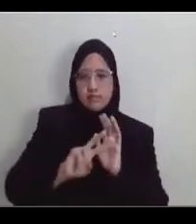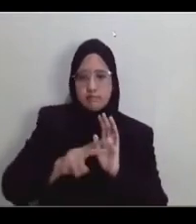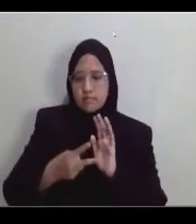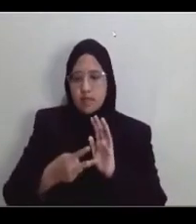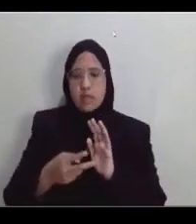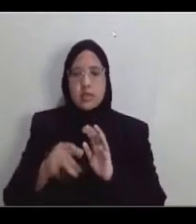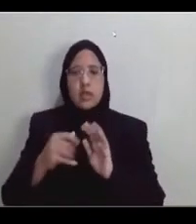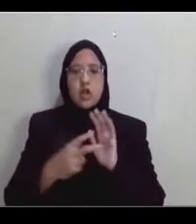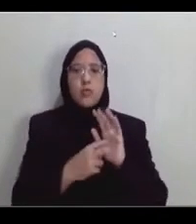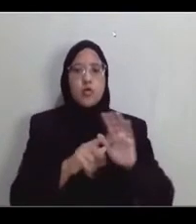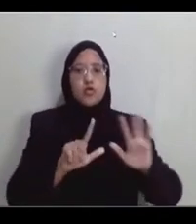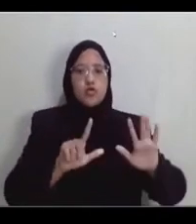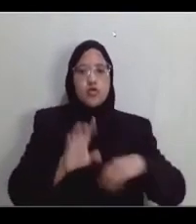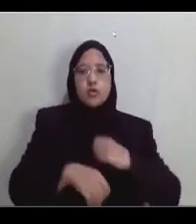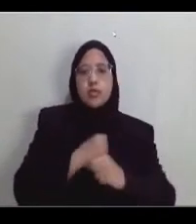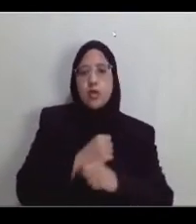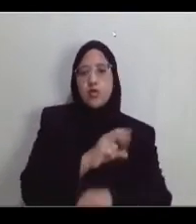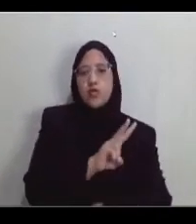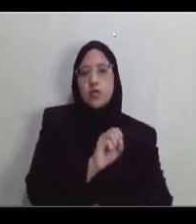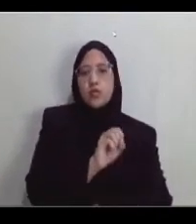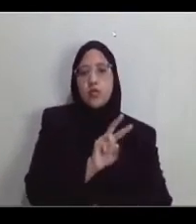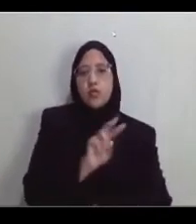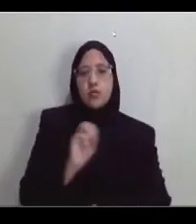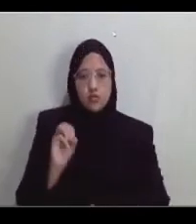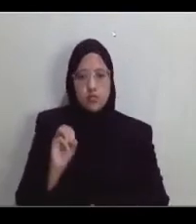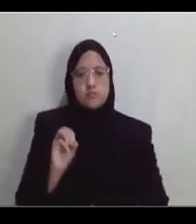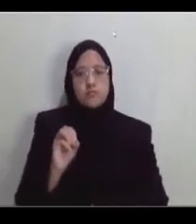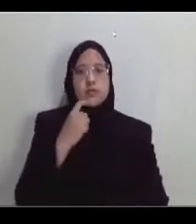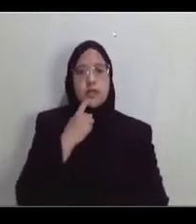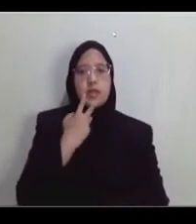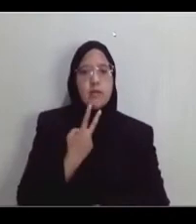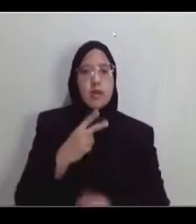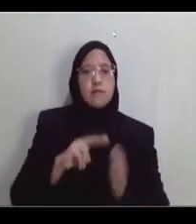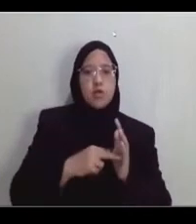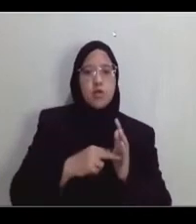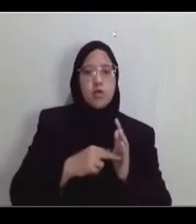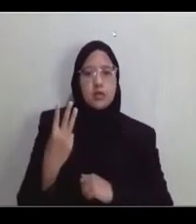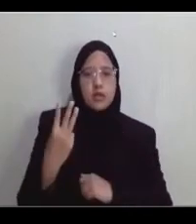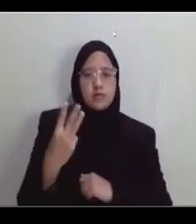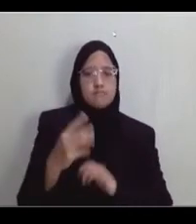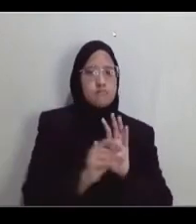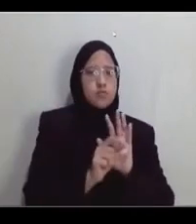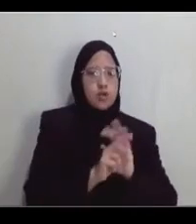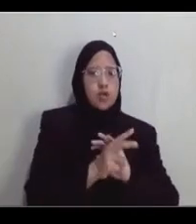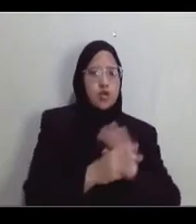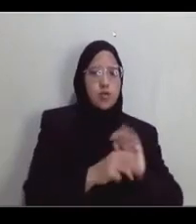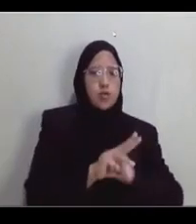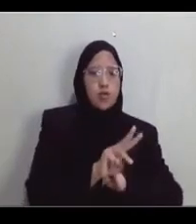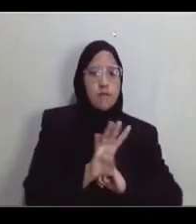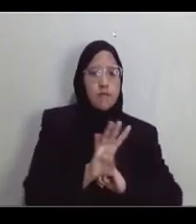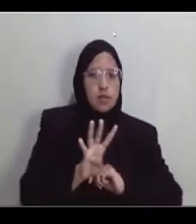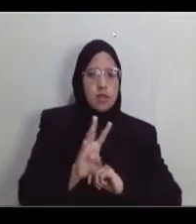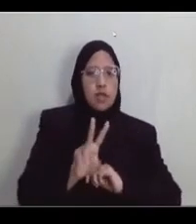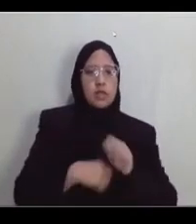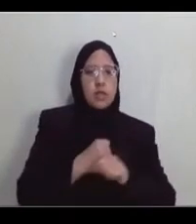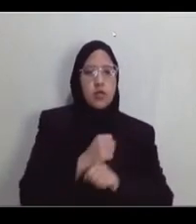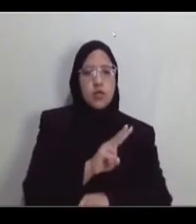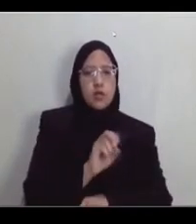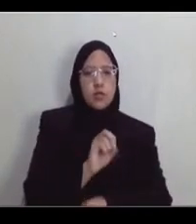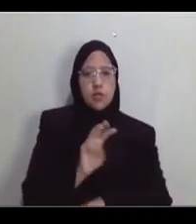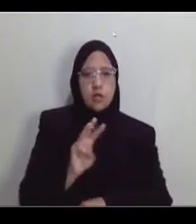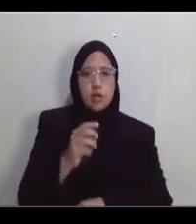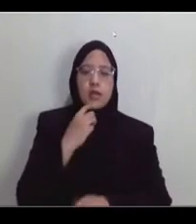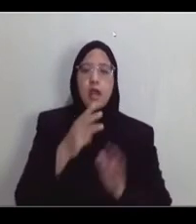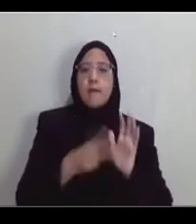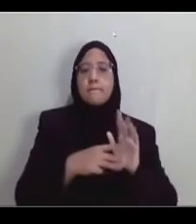nomor 7 tahun 2020 tentang perubahan ketiga atas undang-undang Nomor 24 Tahun 2003 tentang Mahkamah Konstitusi